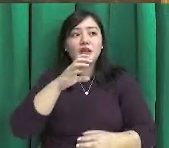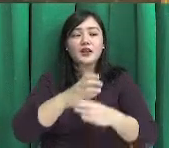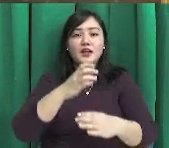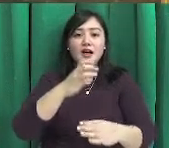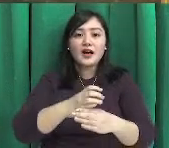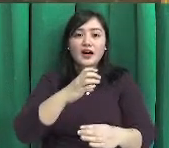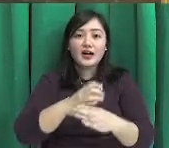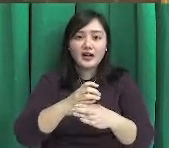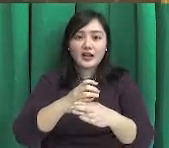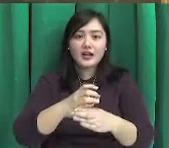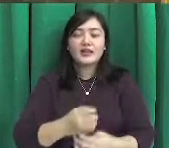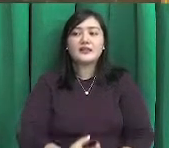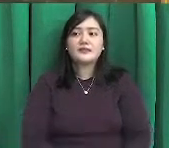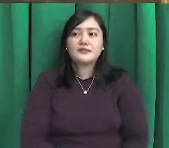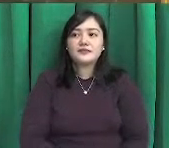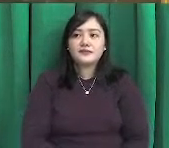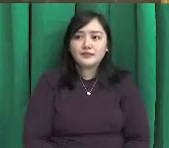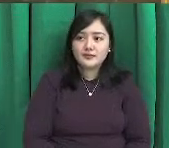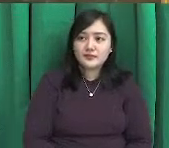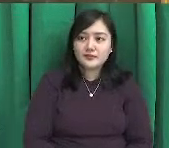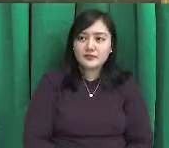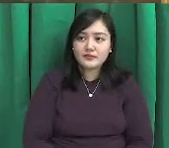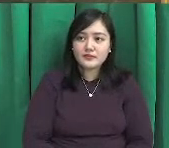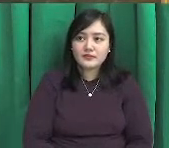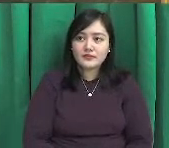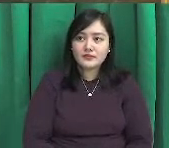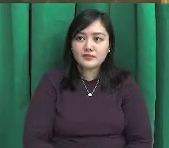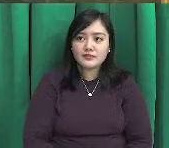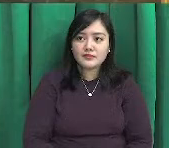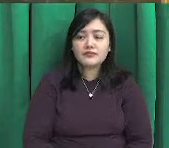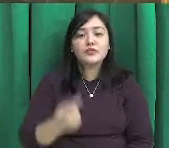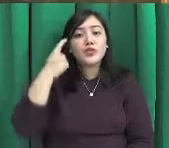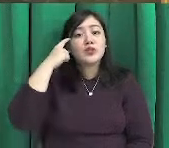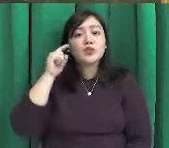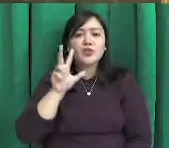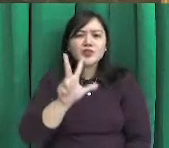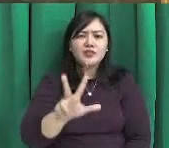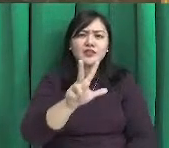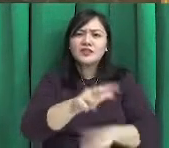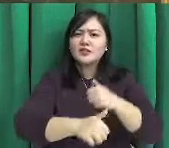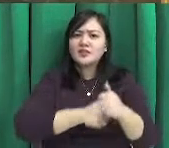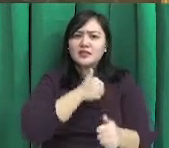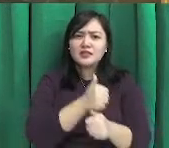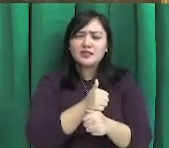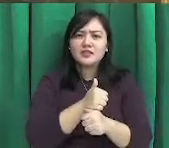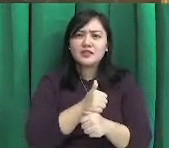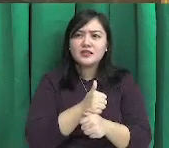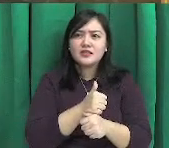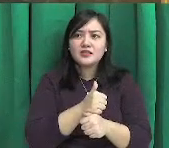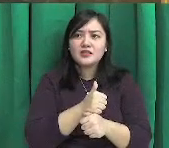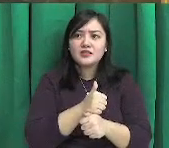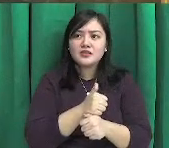malaki. So yun po, for 3 years, wala po siyang as in. Pero ang panalangin ko